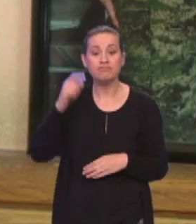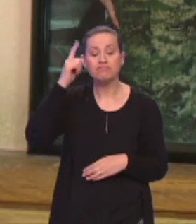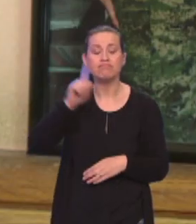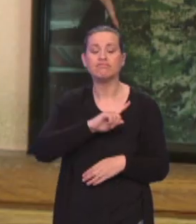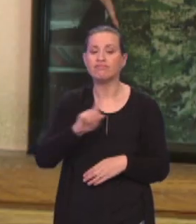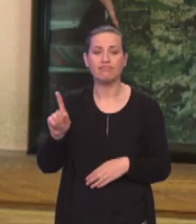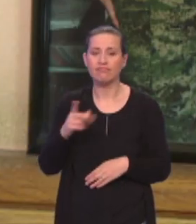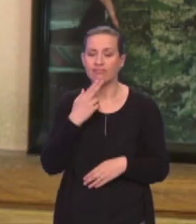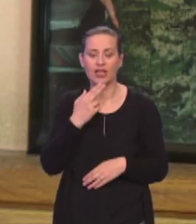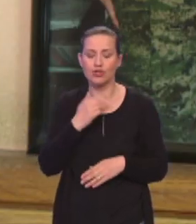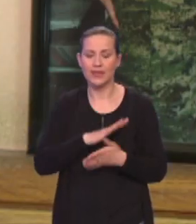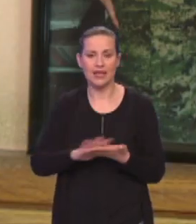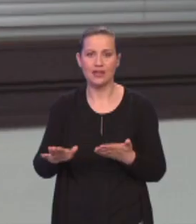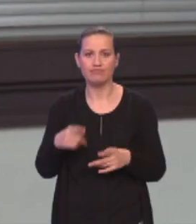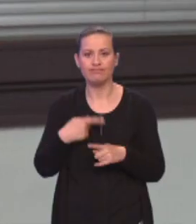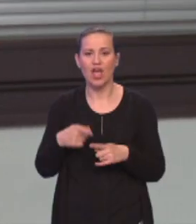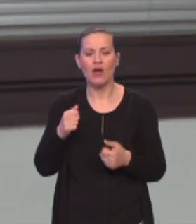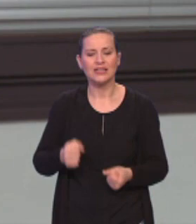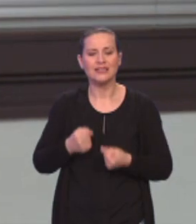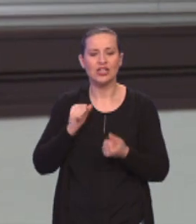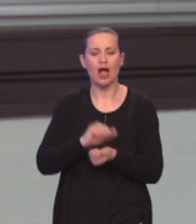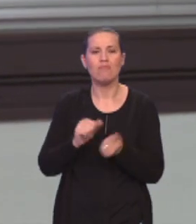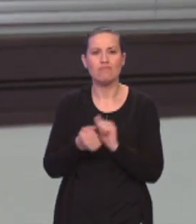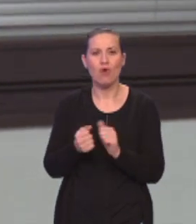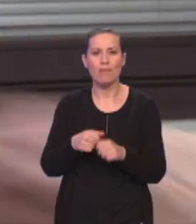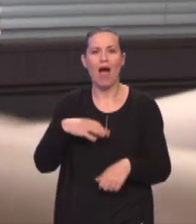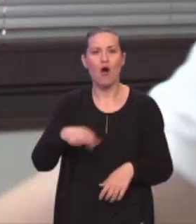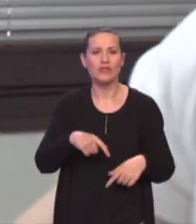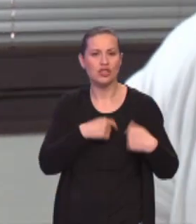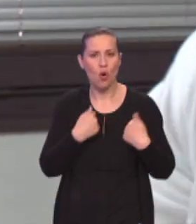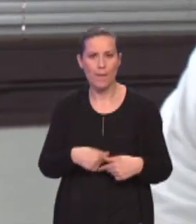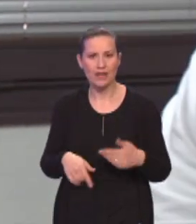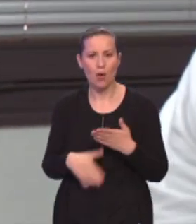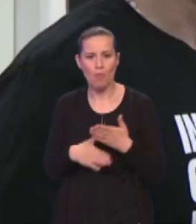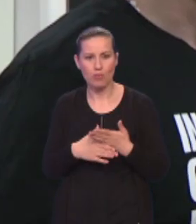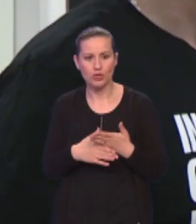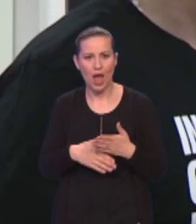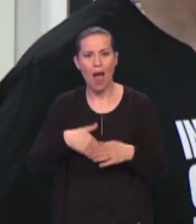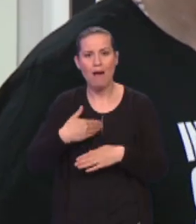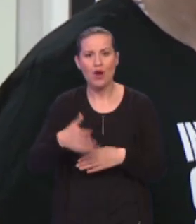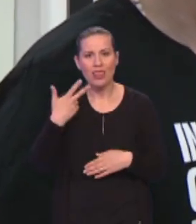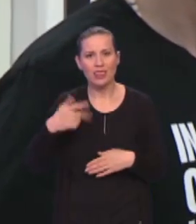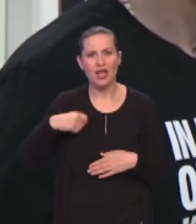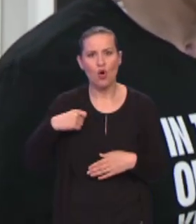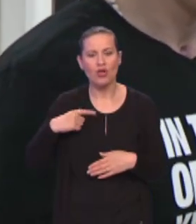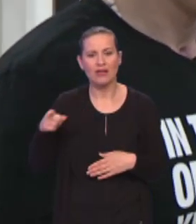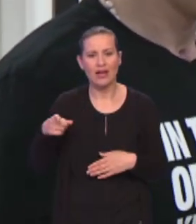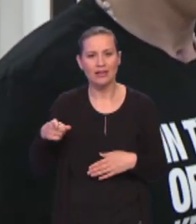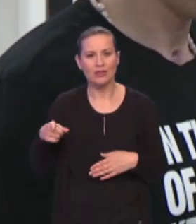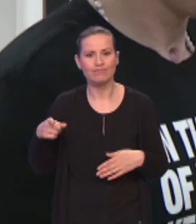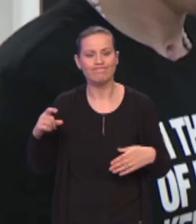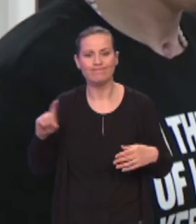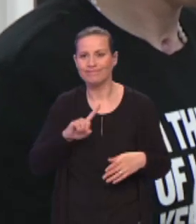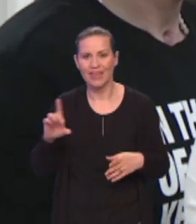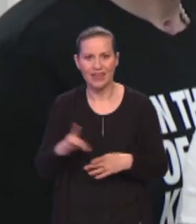neće biti. Zašto u ovakvim teškim borbama ovisiti o humanitarnoj pomoći, pitaju se. Prošle su 3 godine od njegova stradanja. 2 je proveo